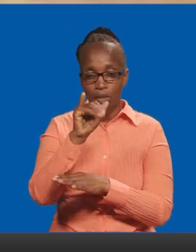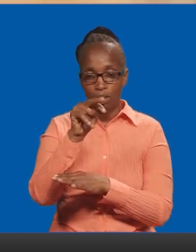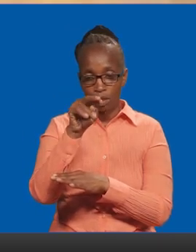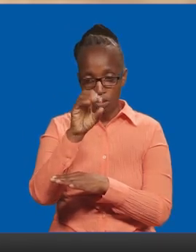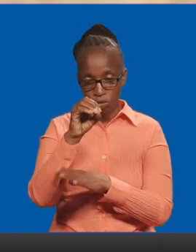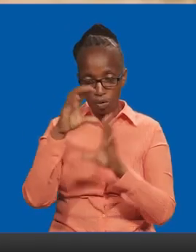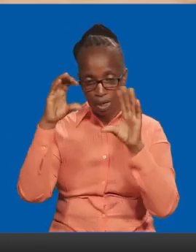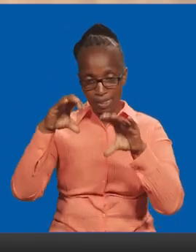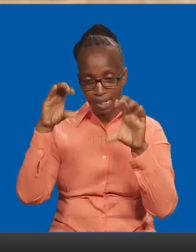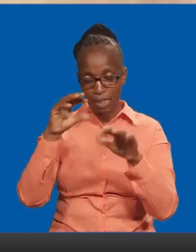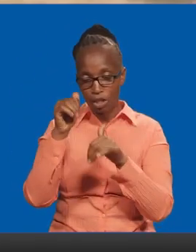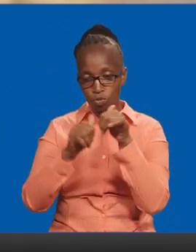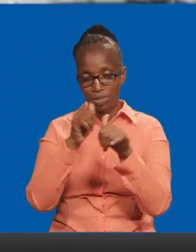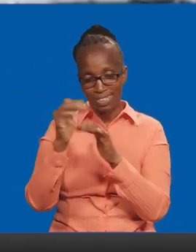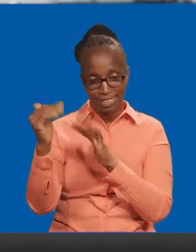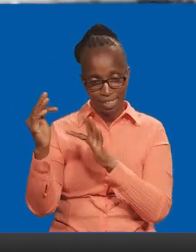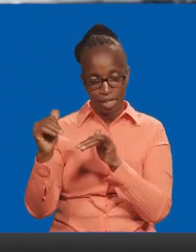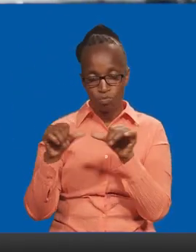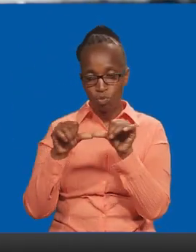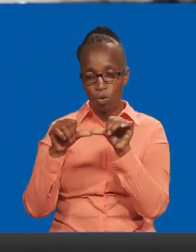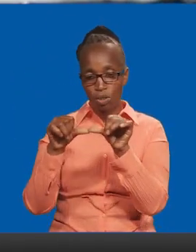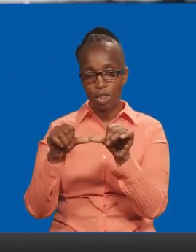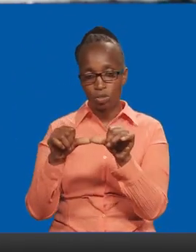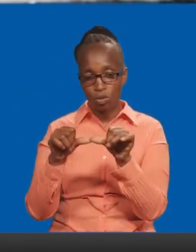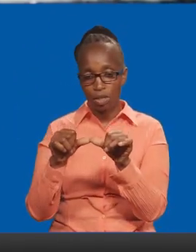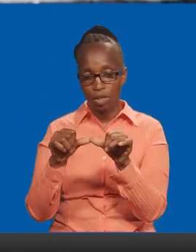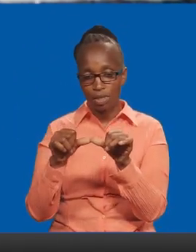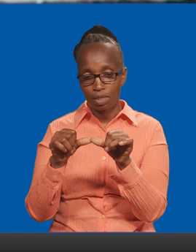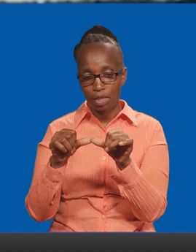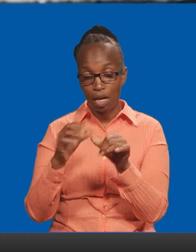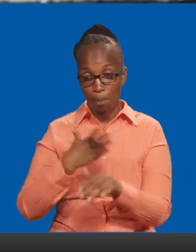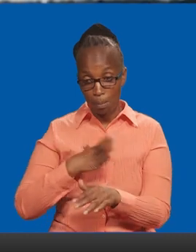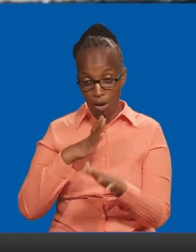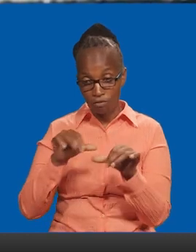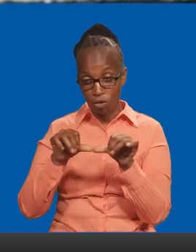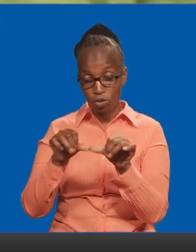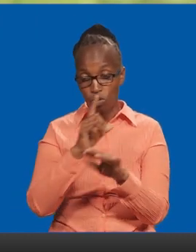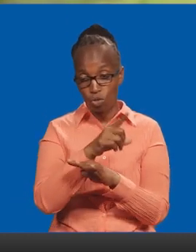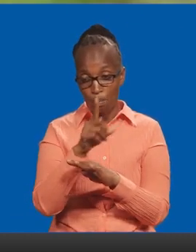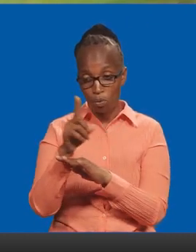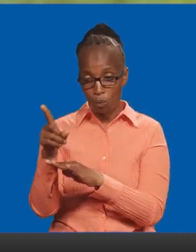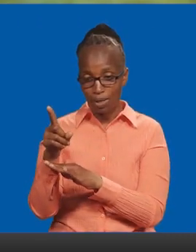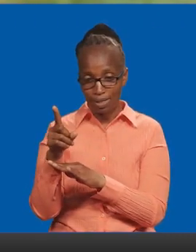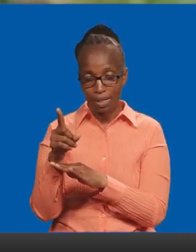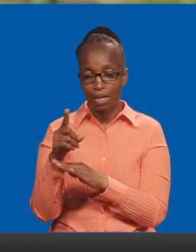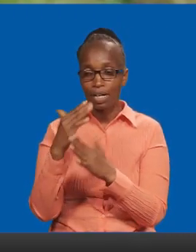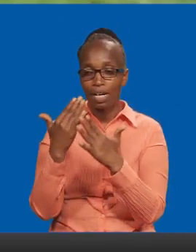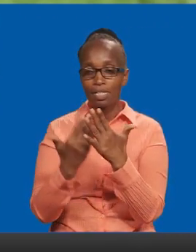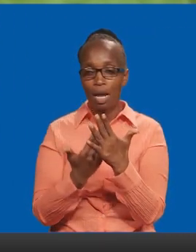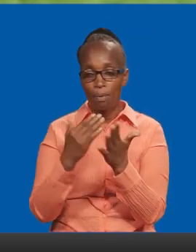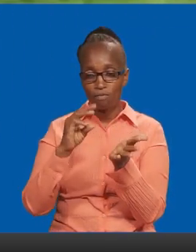Mvua ya El Nino inapotarajiwa hivi karibuni, mikakati inaendelea kuwekwa ili kukabiliana na athari zake.